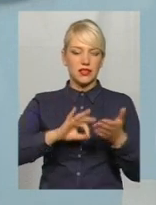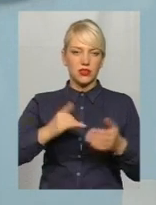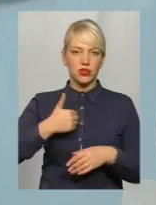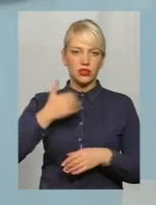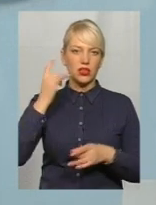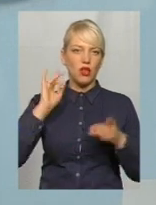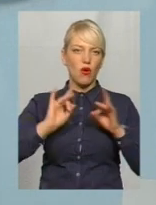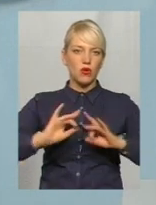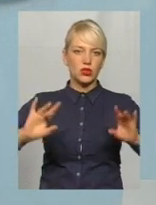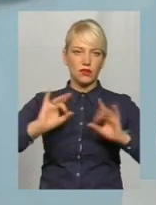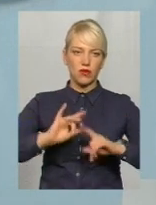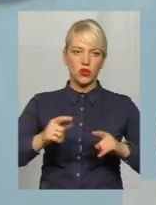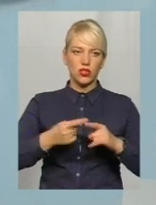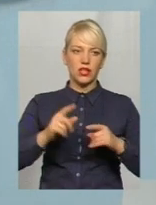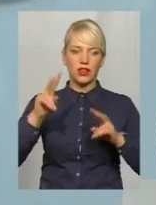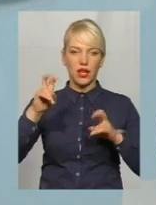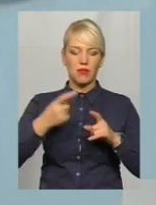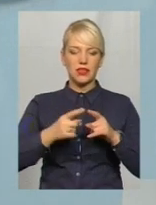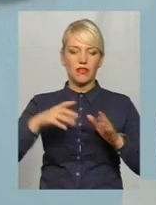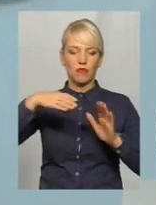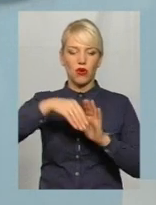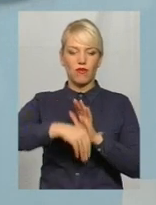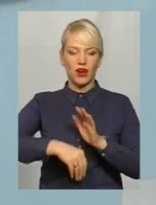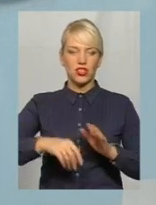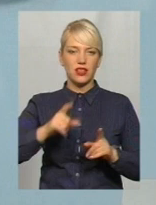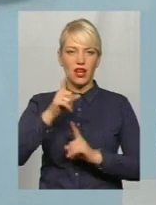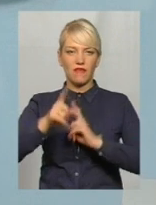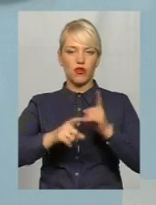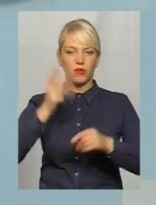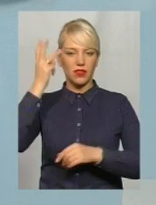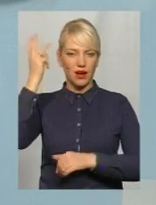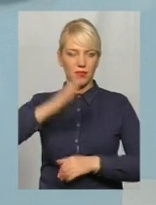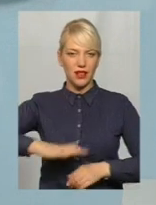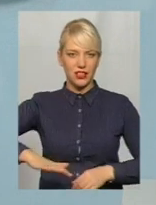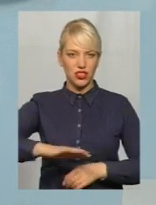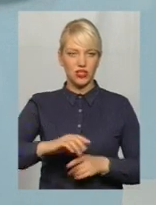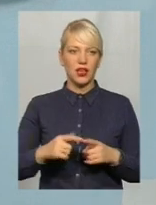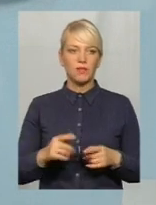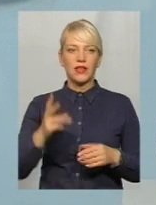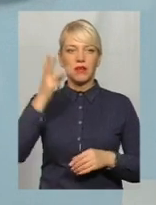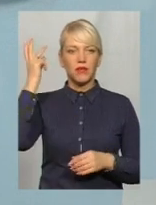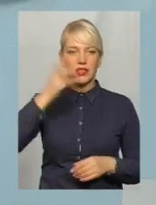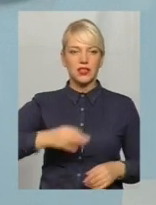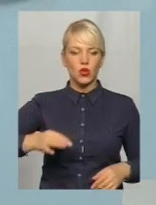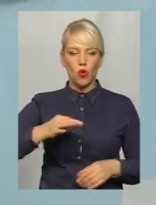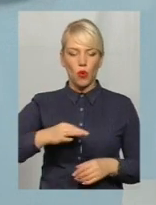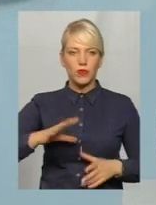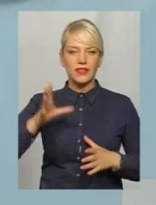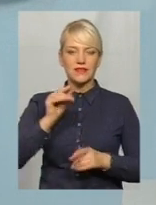сьогоднішньої передачі – це саме впровадження реформи на Хмельниччині, що у Хмельницькій області всі зміни, які